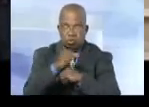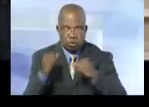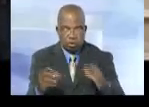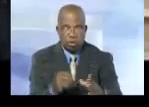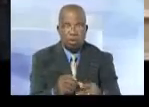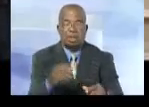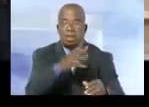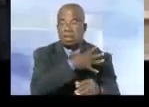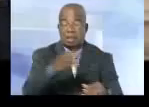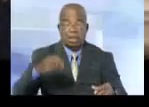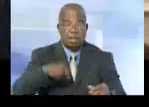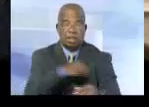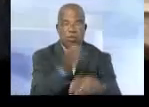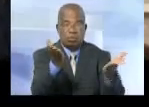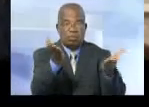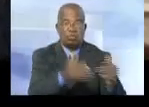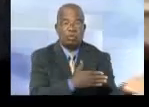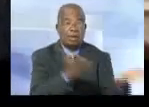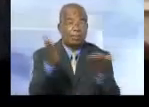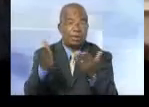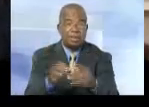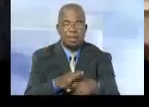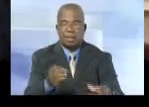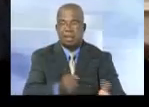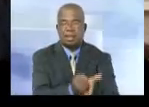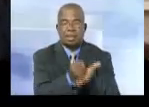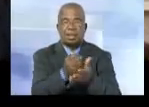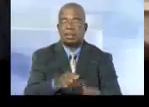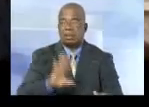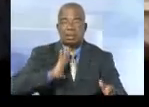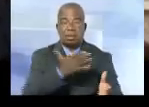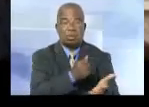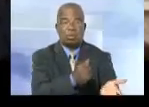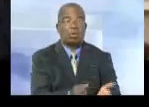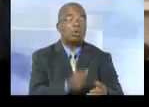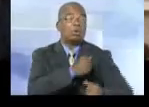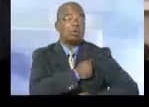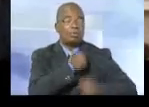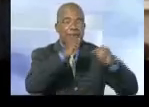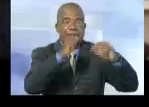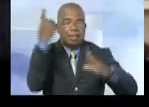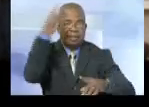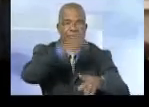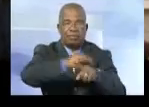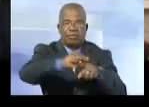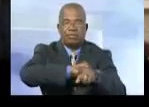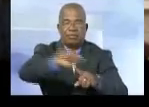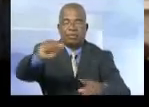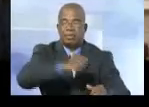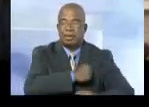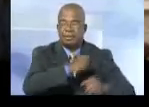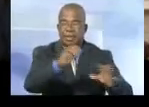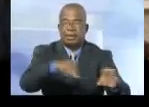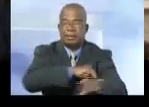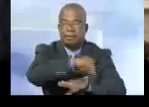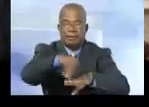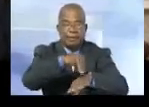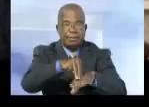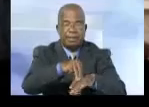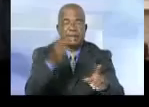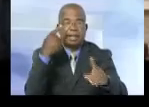nos militaires au départ d'Abidjan et bien entendu confirmer notre volonté de développer les relations bilatérales, de le faire très fortement